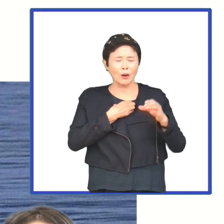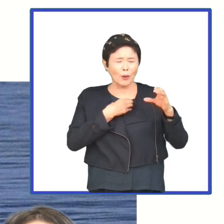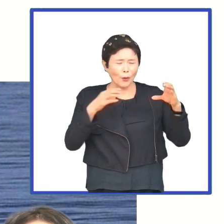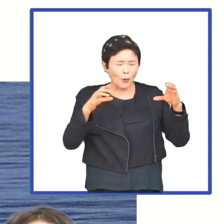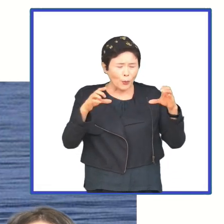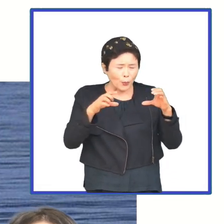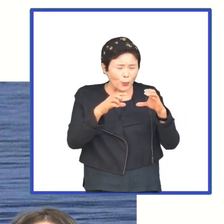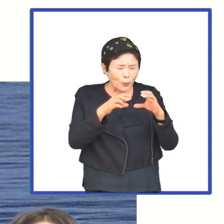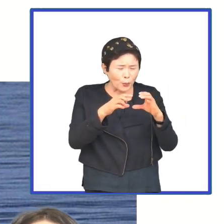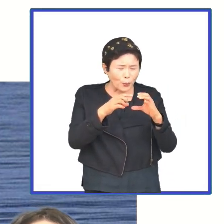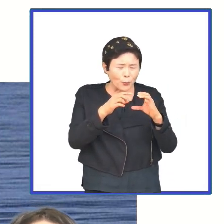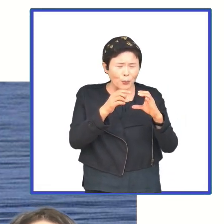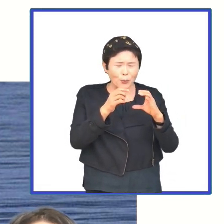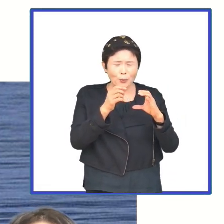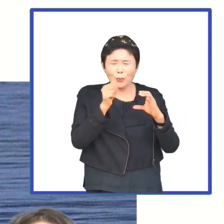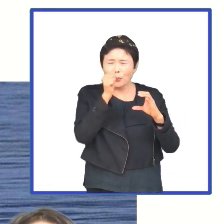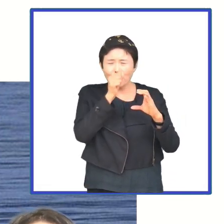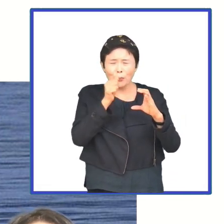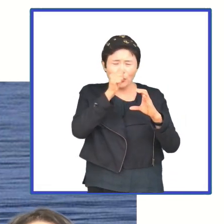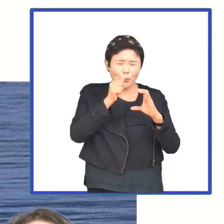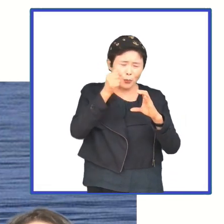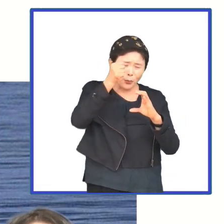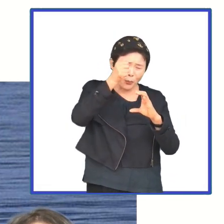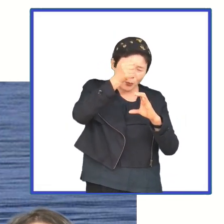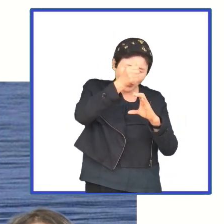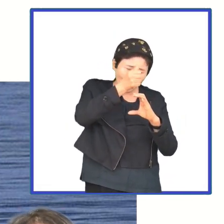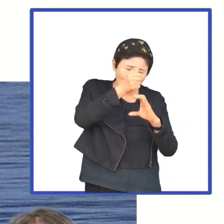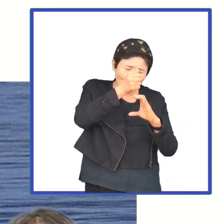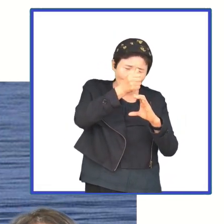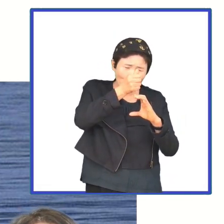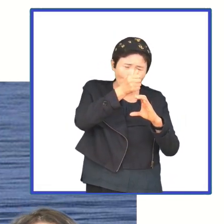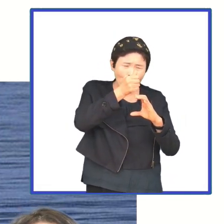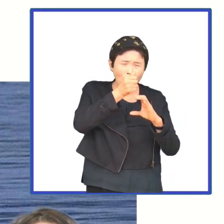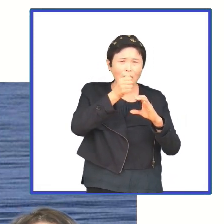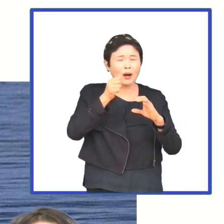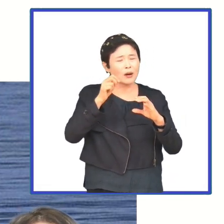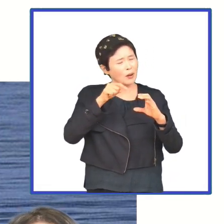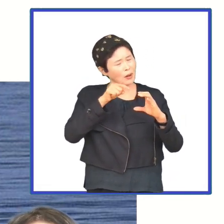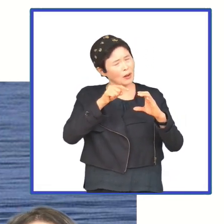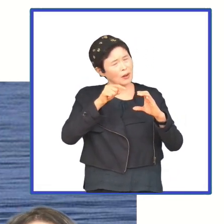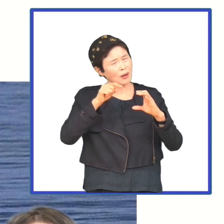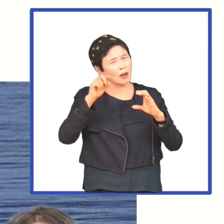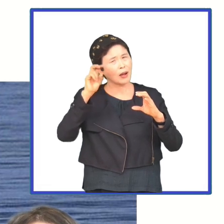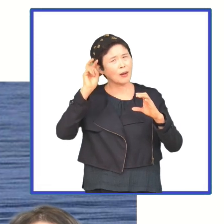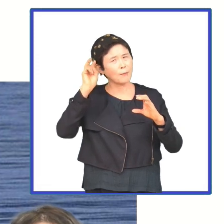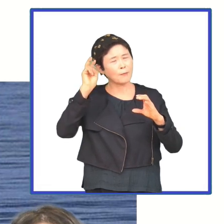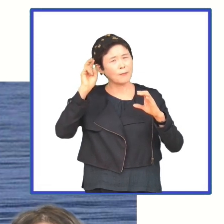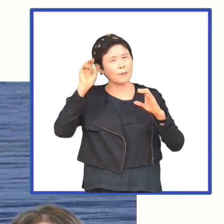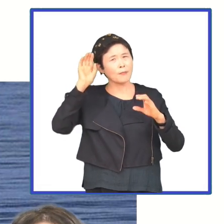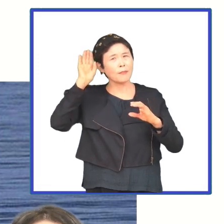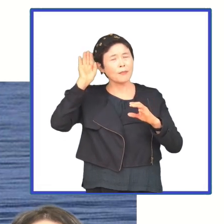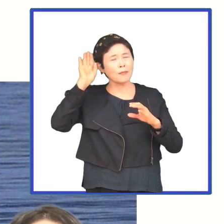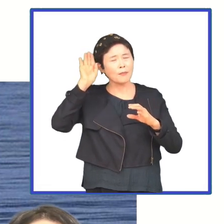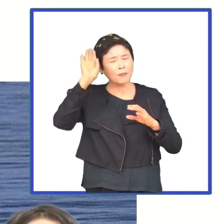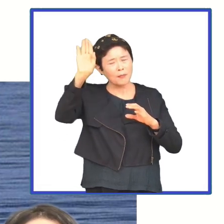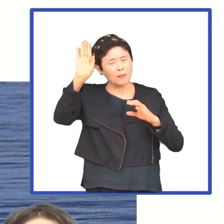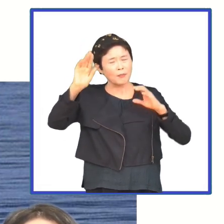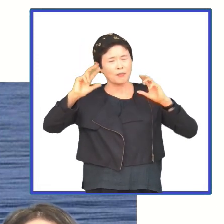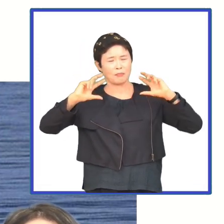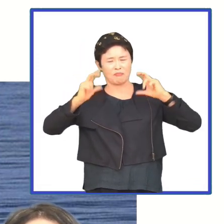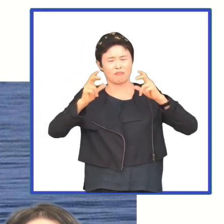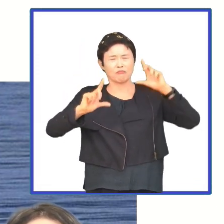위에 북극곰이 놓여 있는데요. 어쩌면 이것이 지구의 미래를 보여주는 모습일지도